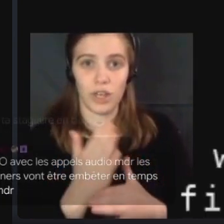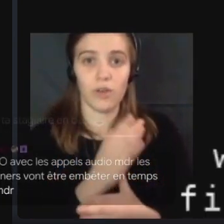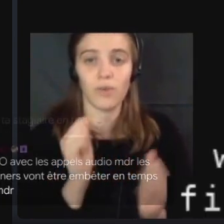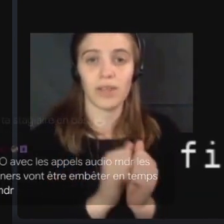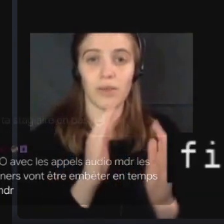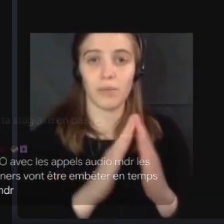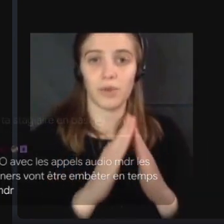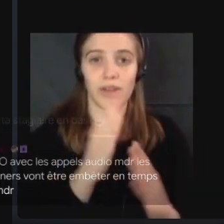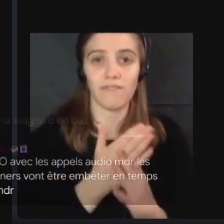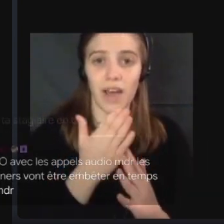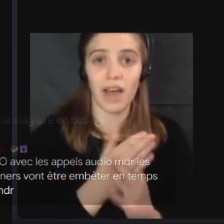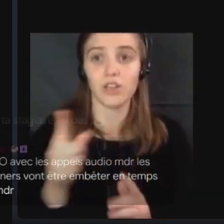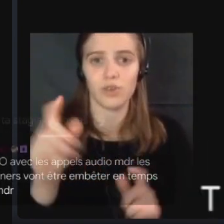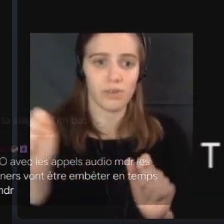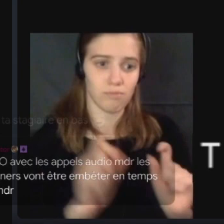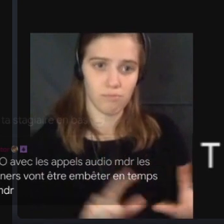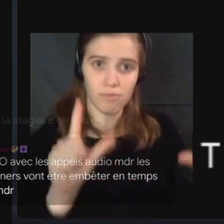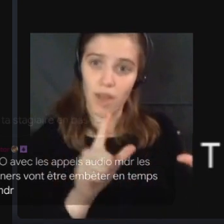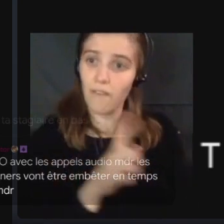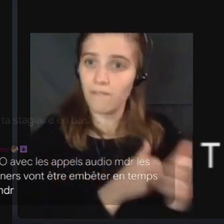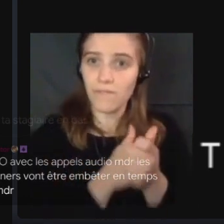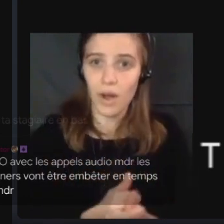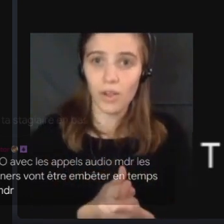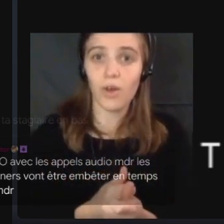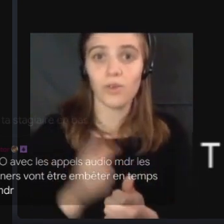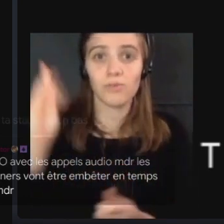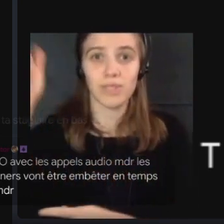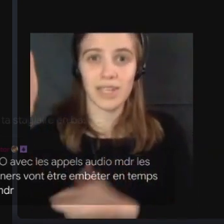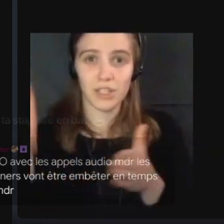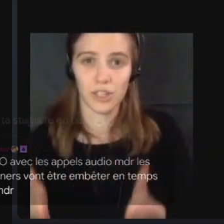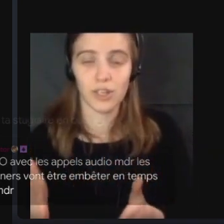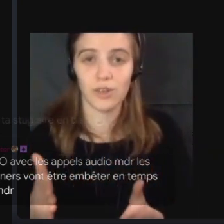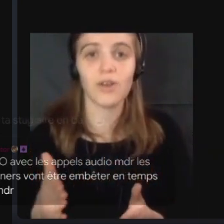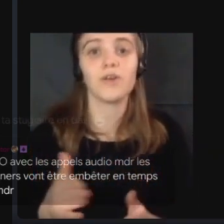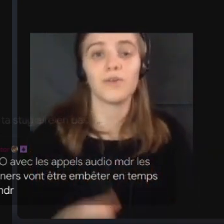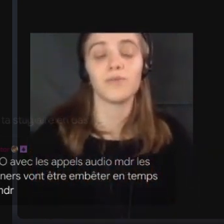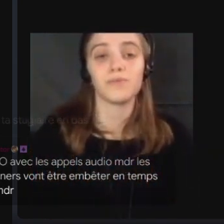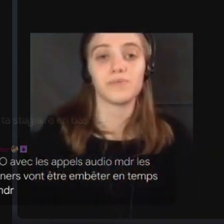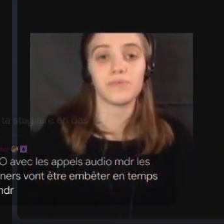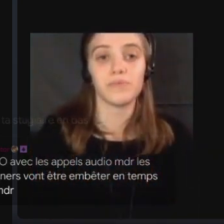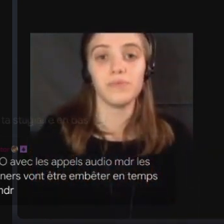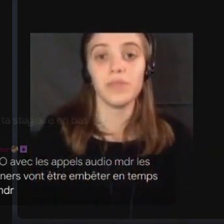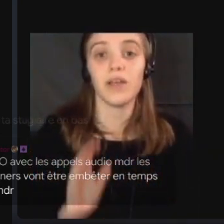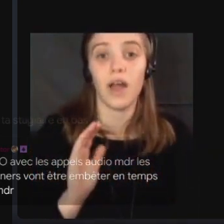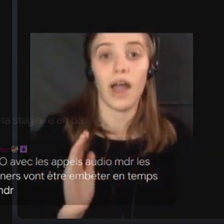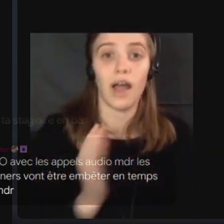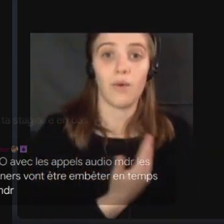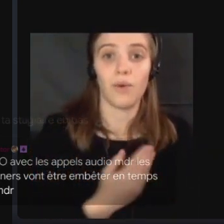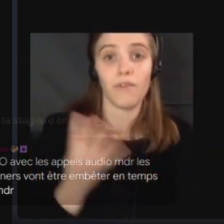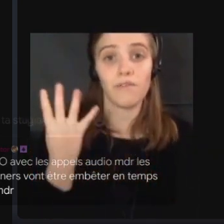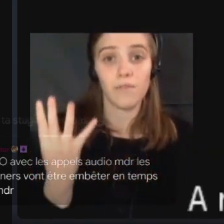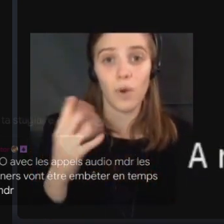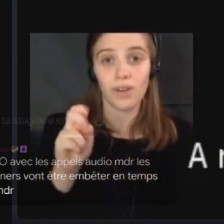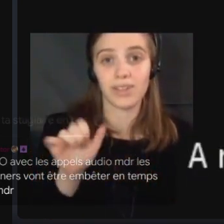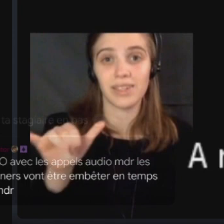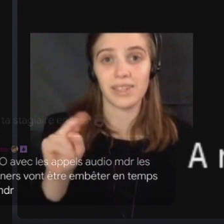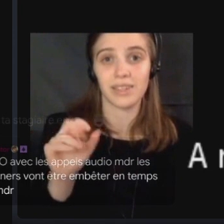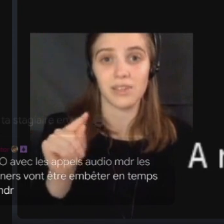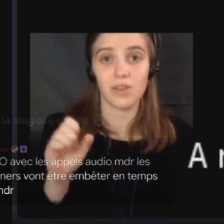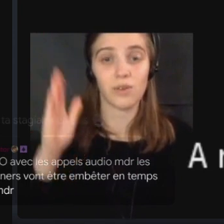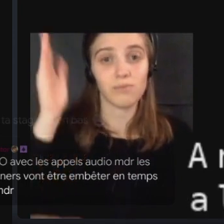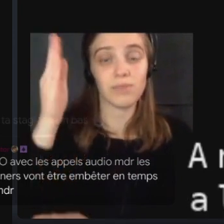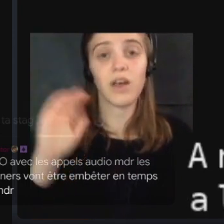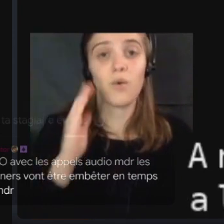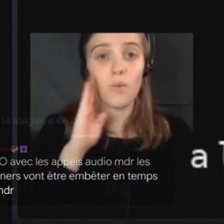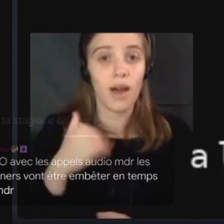quoi. Les PO avec les appels audio, mordeur. Alors oui, j'y ai pensé, ça, Martin Autor. Imagine déjà, il y a des designers qui n'aimaient pas du